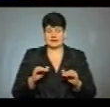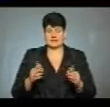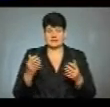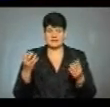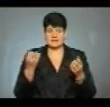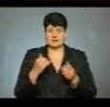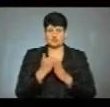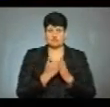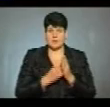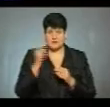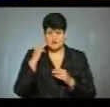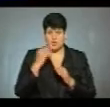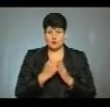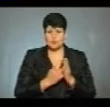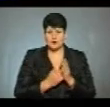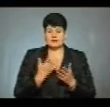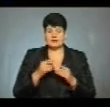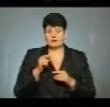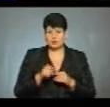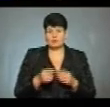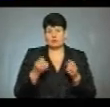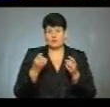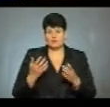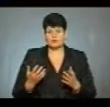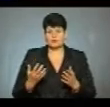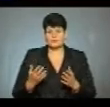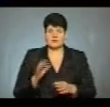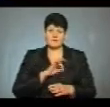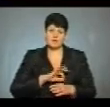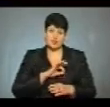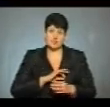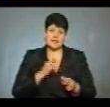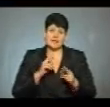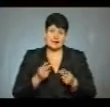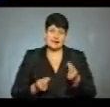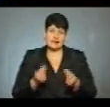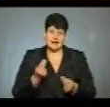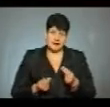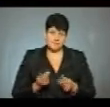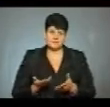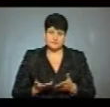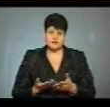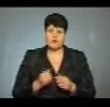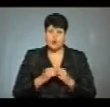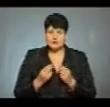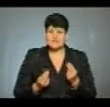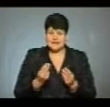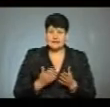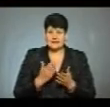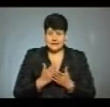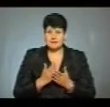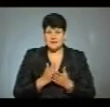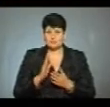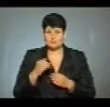з програми, навчальної програми, але воно просто використовується як гра. Це як гра, але в кожній грі я повинен